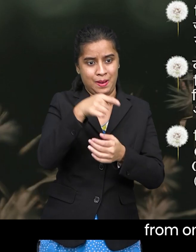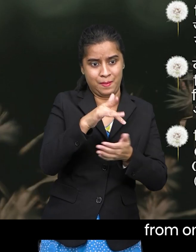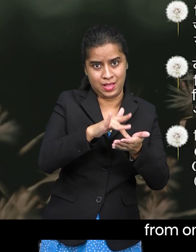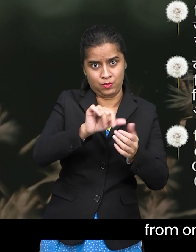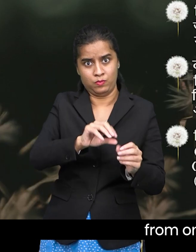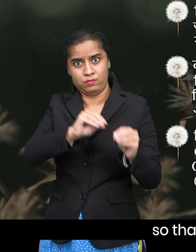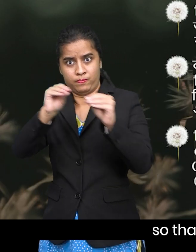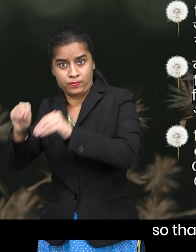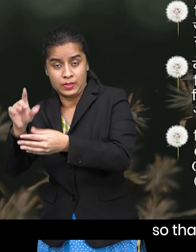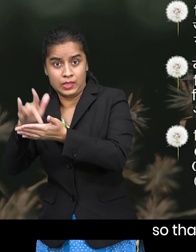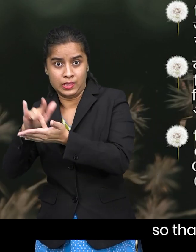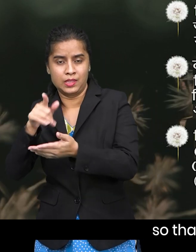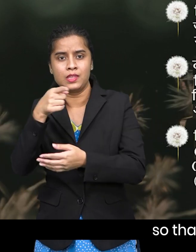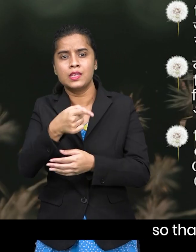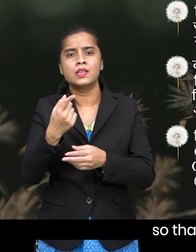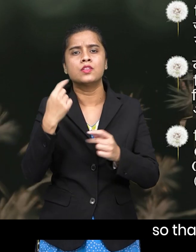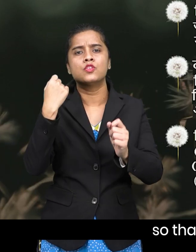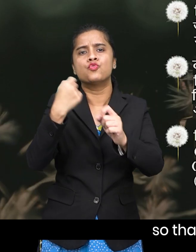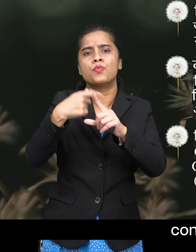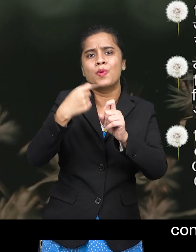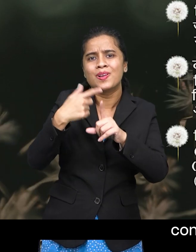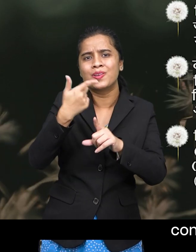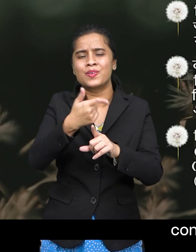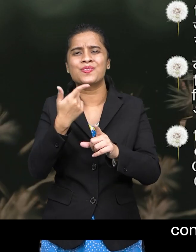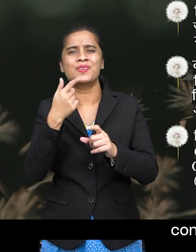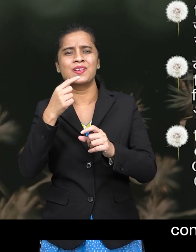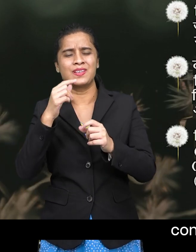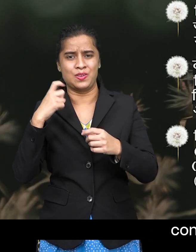मात करण्यासाठी झाडे मोठ्या प्रमाणात बिया तयार करतात.